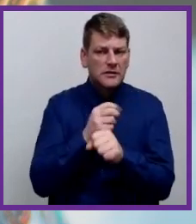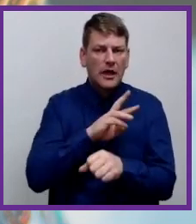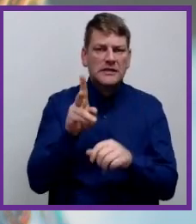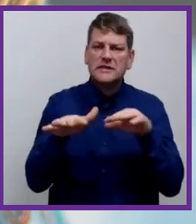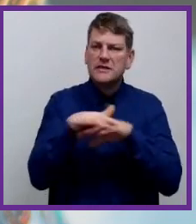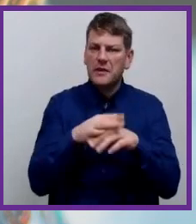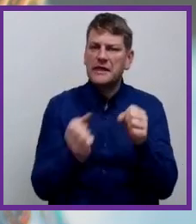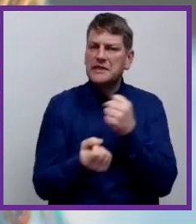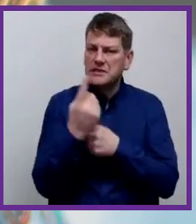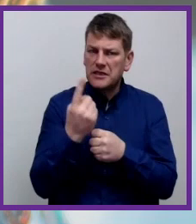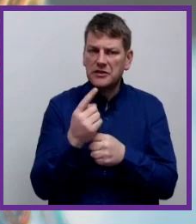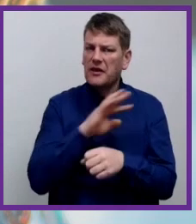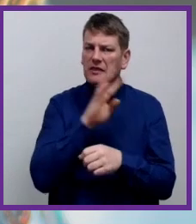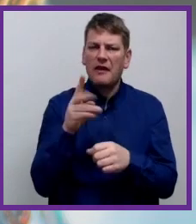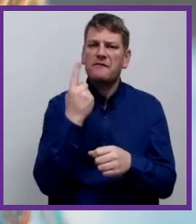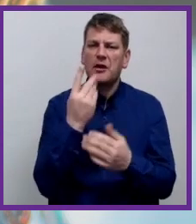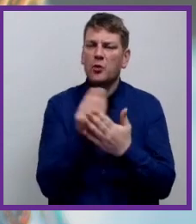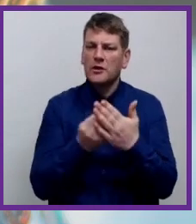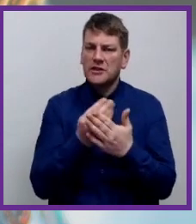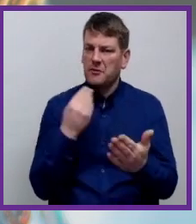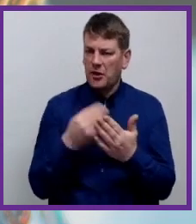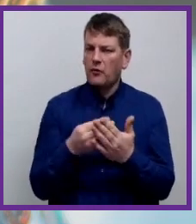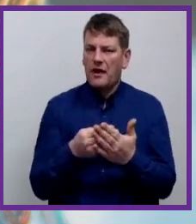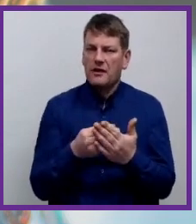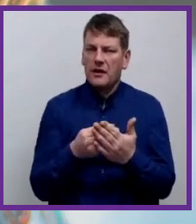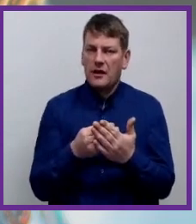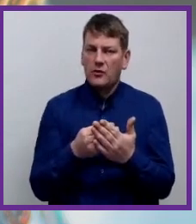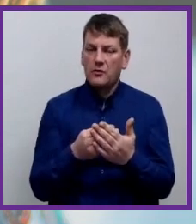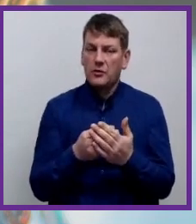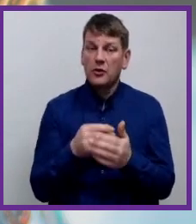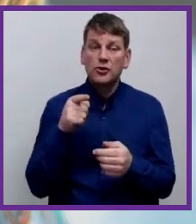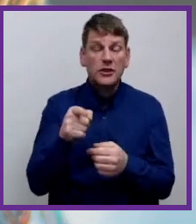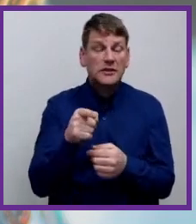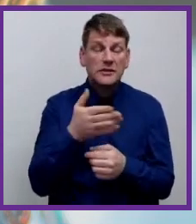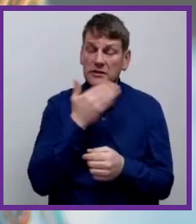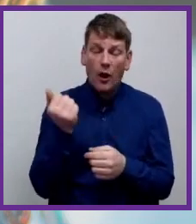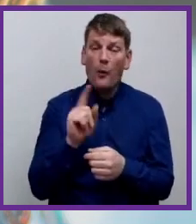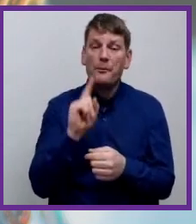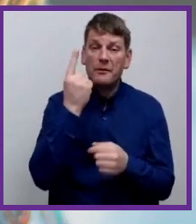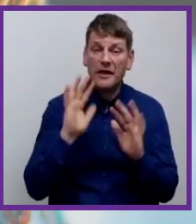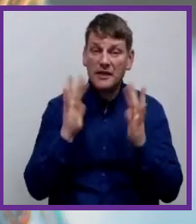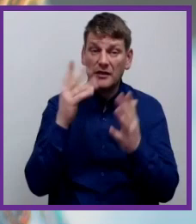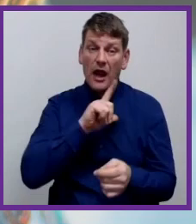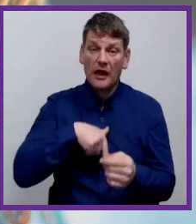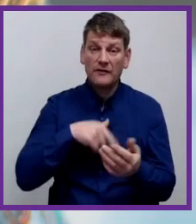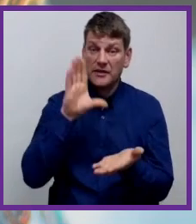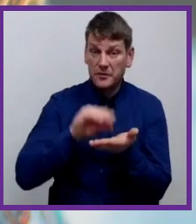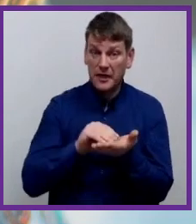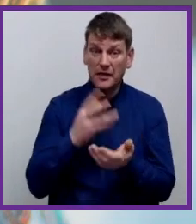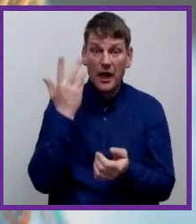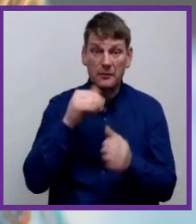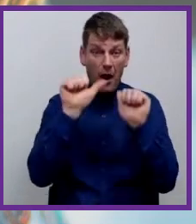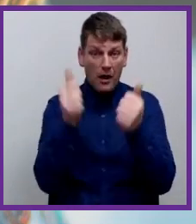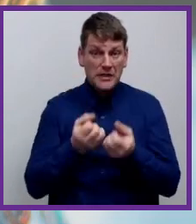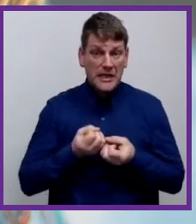sabiedrībā izraisīja neviennozīmību vērtējumu. Taču šis nebūtu nav pirmais gadījums Latvijas pieredzē, kad